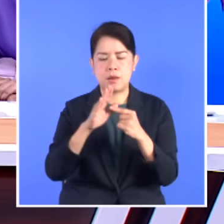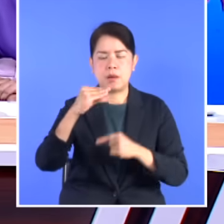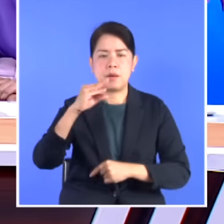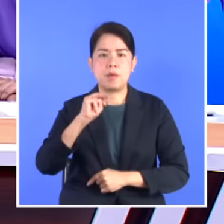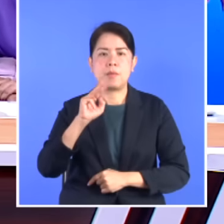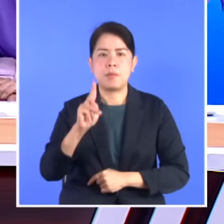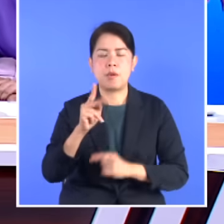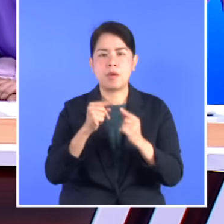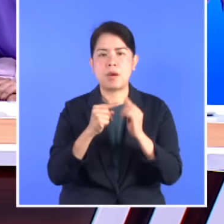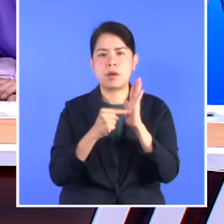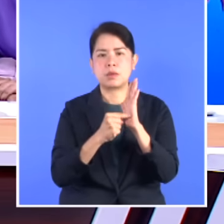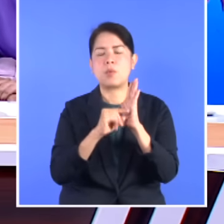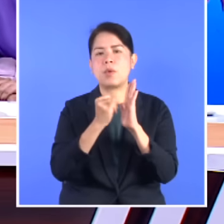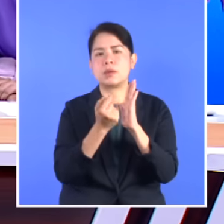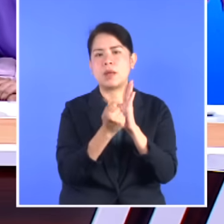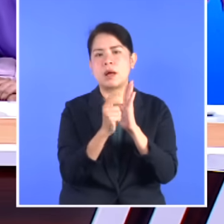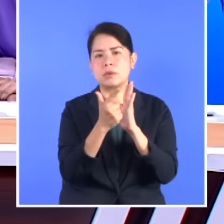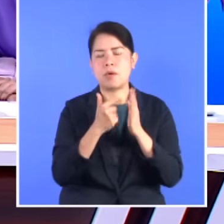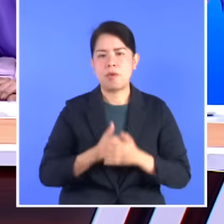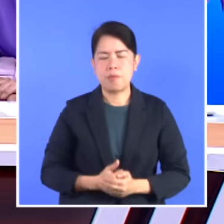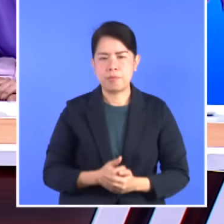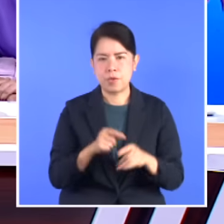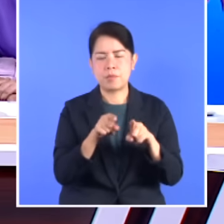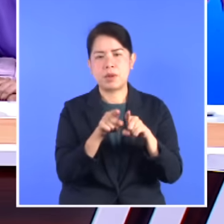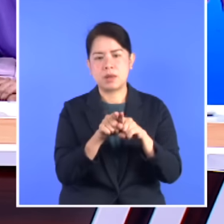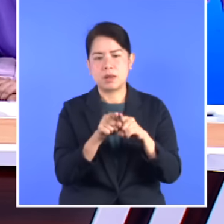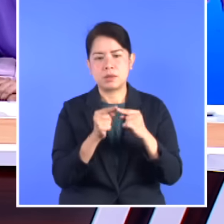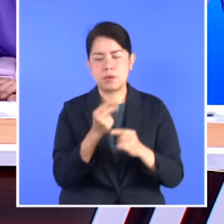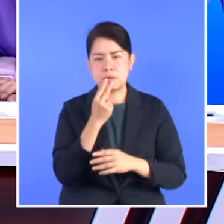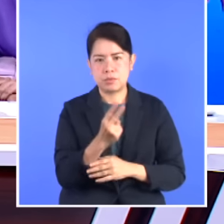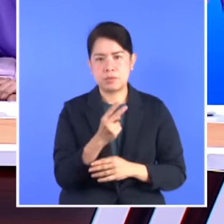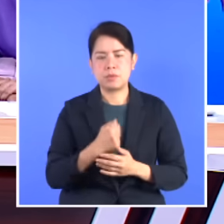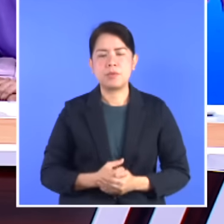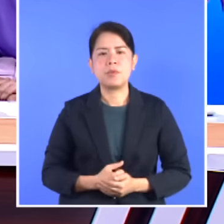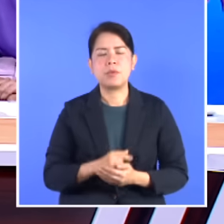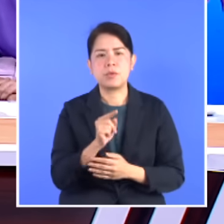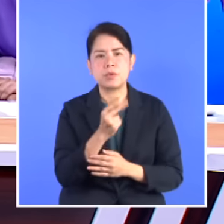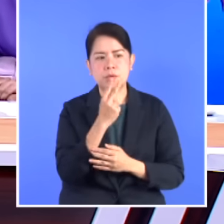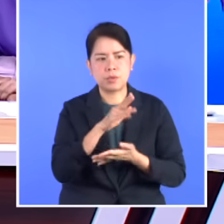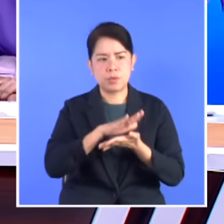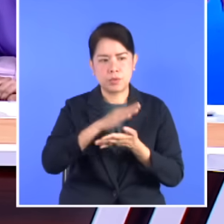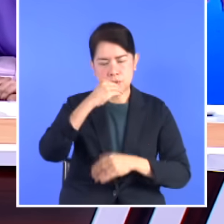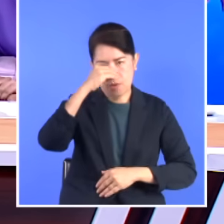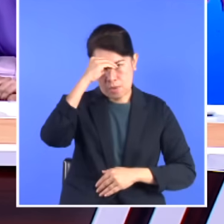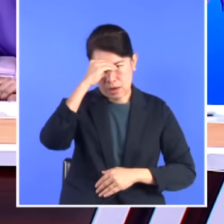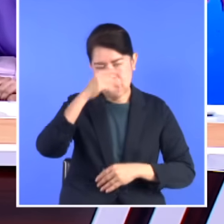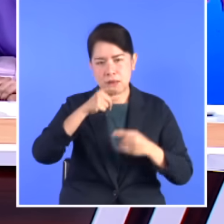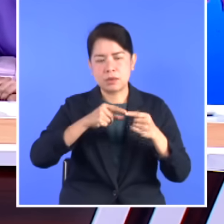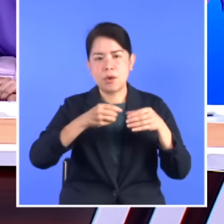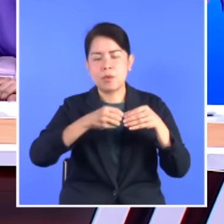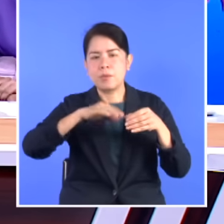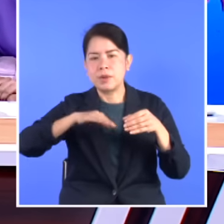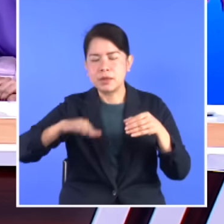ชาวบ้านอันนี้ก็ผู้บุกรุกโดยที่ไม่ได้รับเชิญเช่นเดียวกันแล้วบุกโรงเรียนเด็กเล็กด้วยหลายคนบอกอุ้ยมีปืนผาหน้าไม้หรือเปล่าผู้บุกรุกแบ